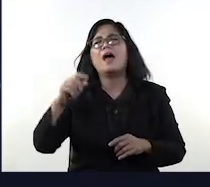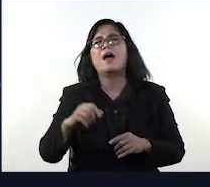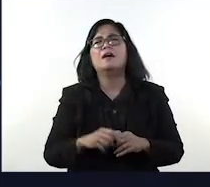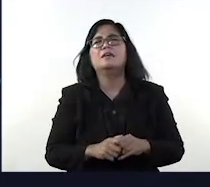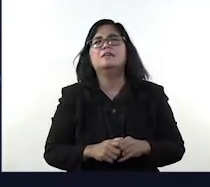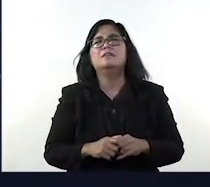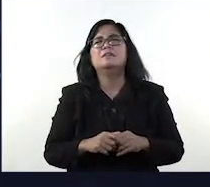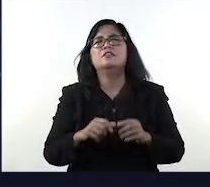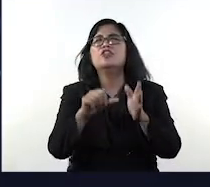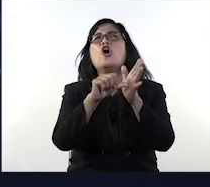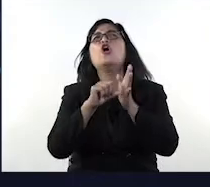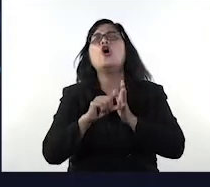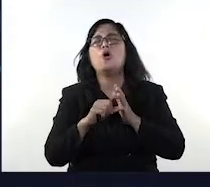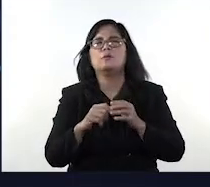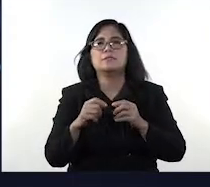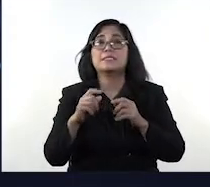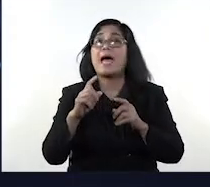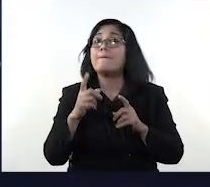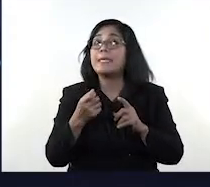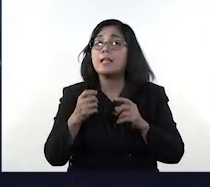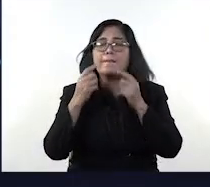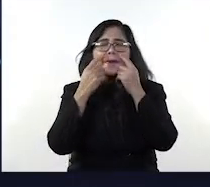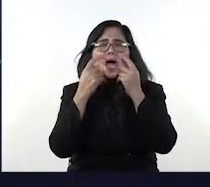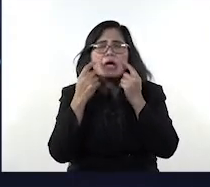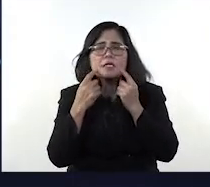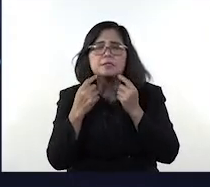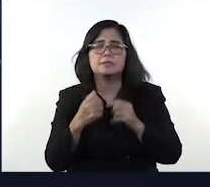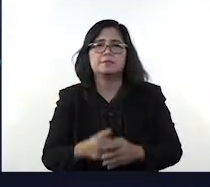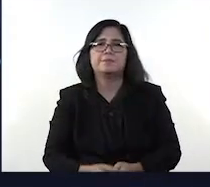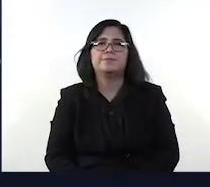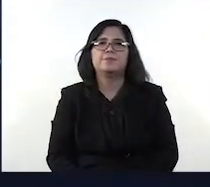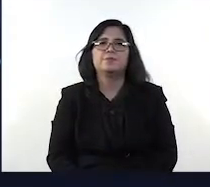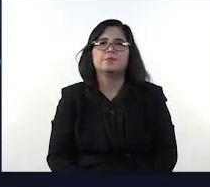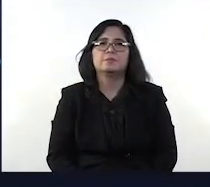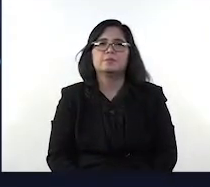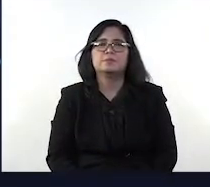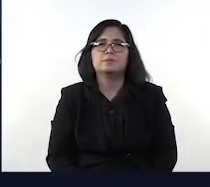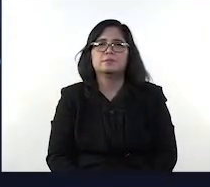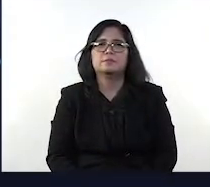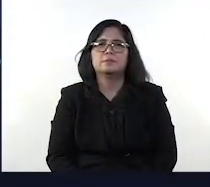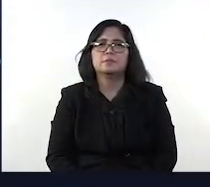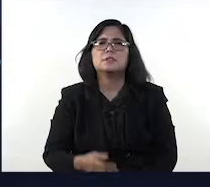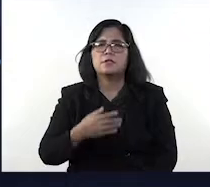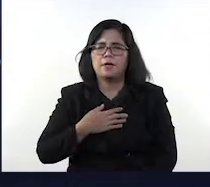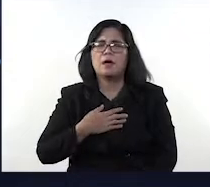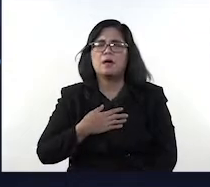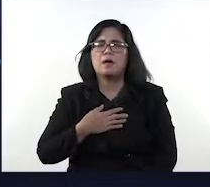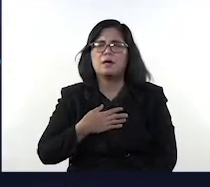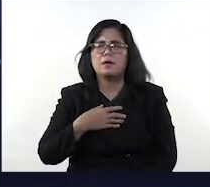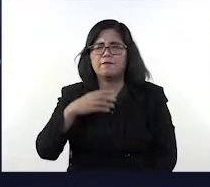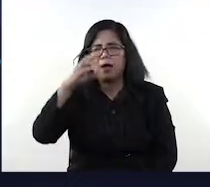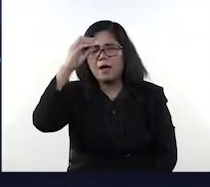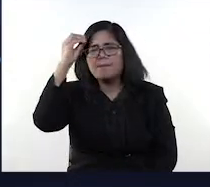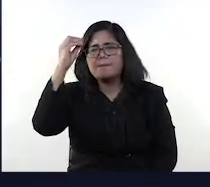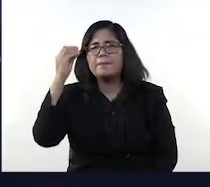Hai air matanya pasti sudah ngalir Hai penenung Pur sama view on this